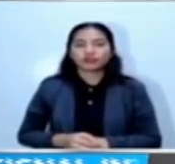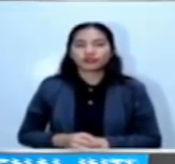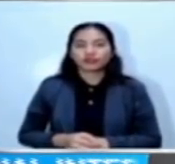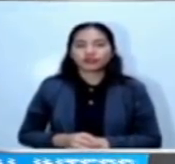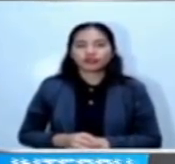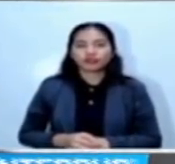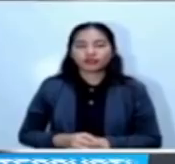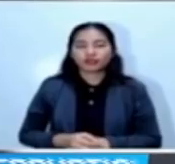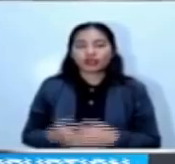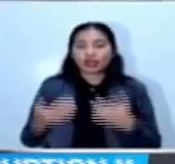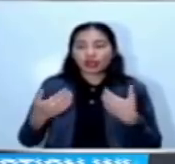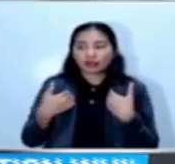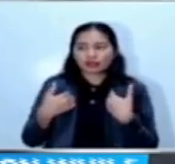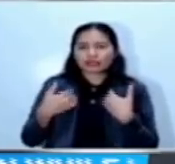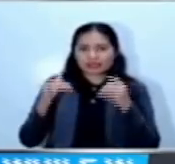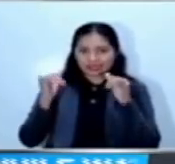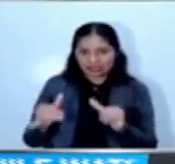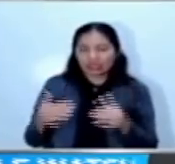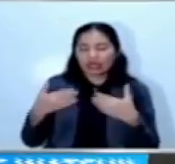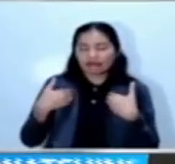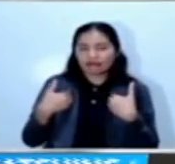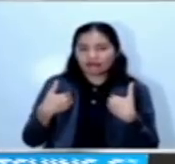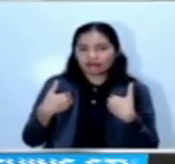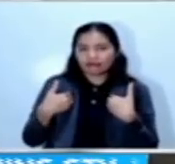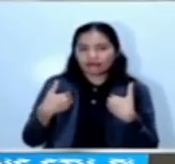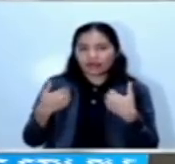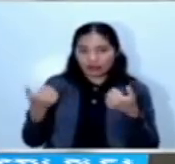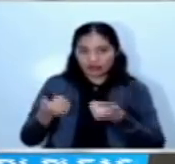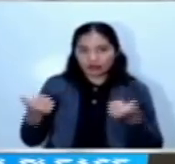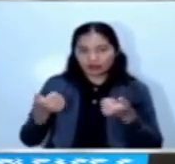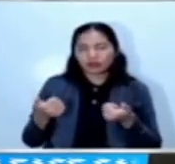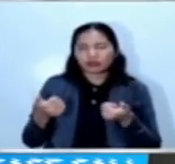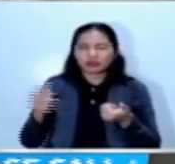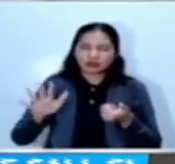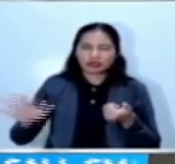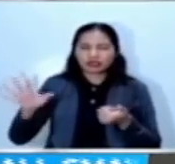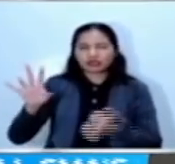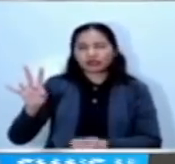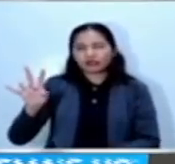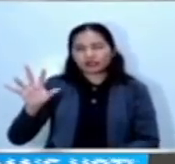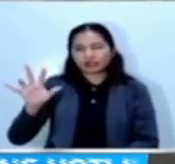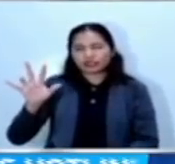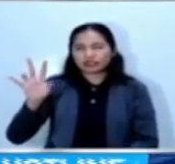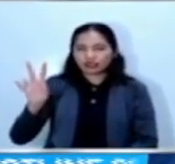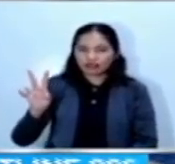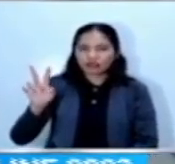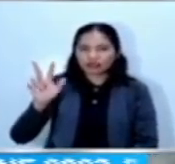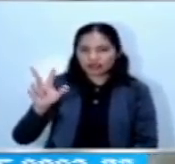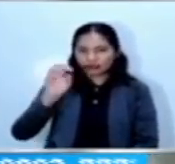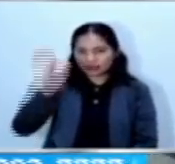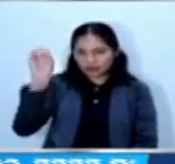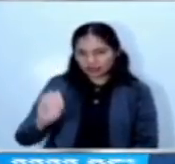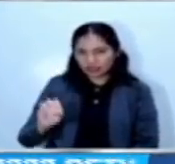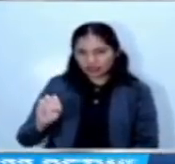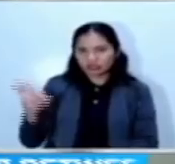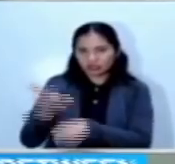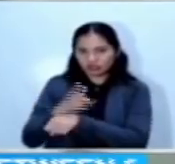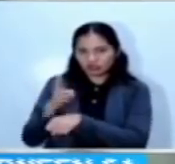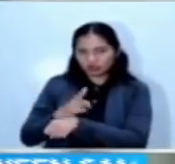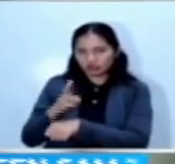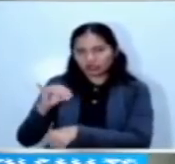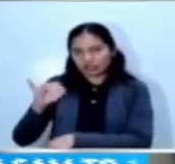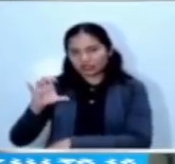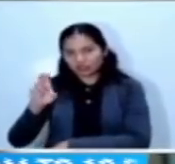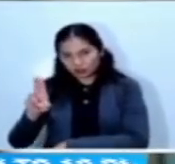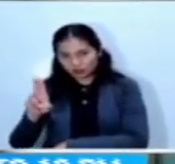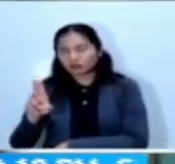headroom pa. Ibig sabihin, nasa mga 73% yung ICU occupancy natin. Tapos yung hospital bed natin,